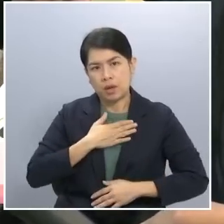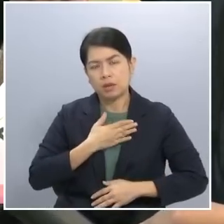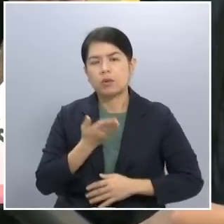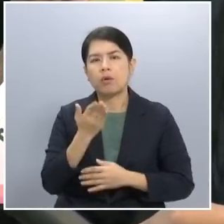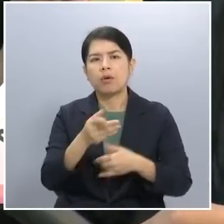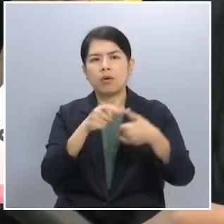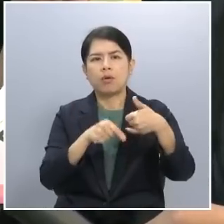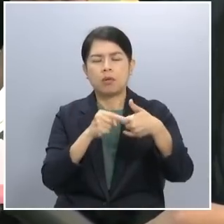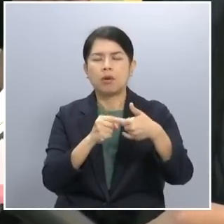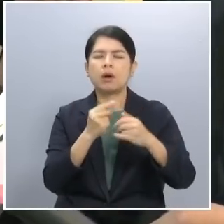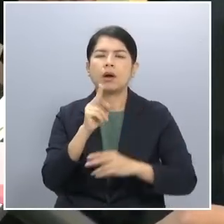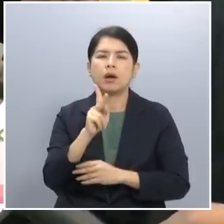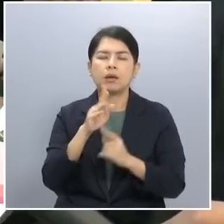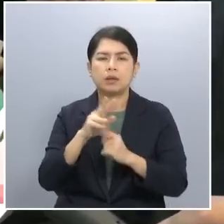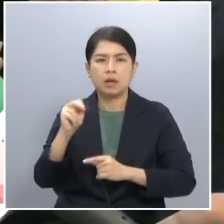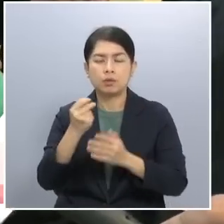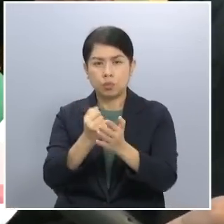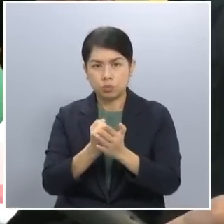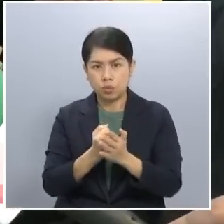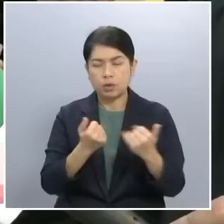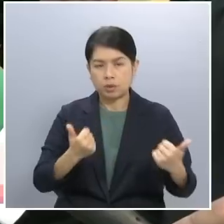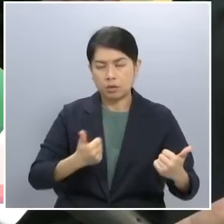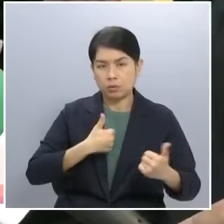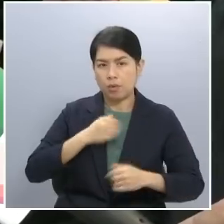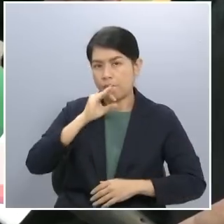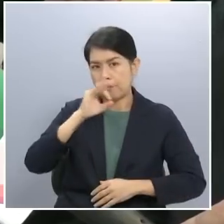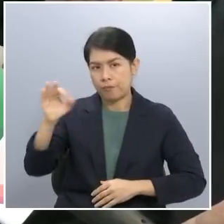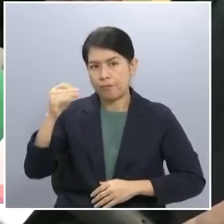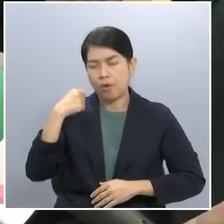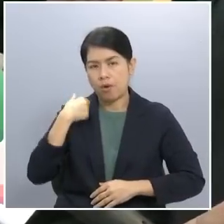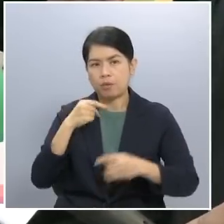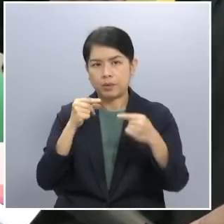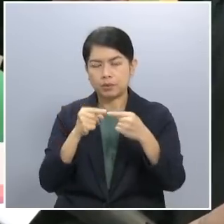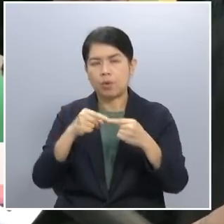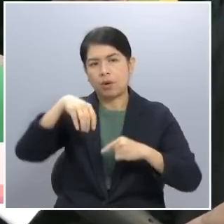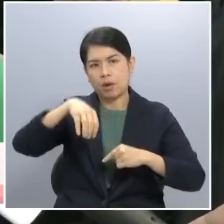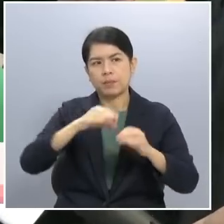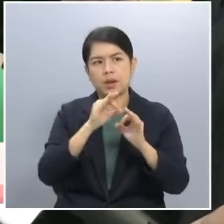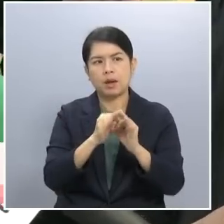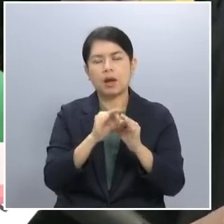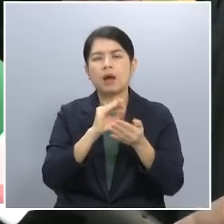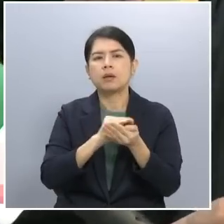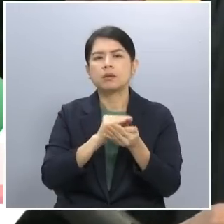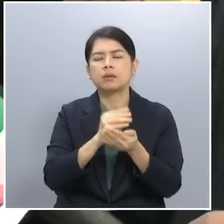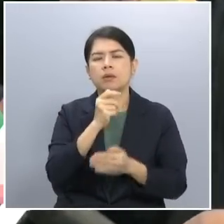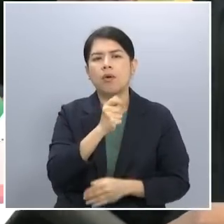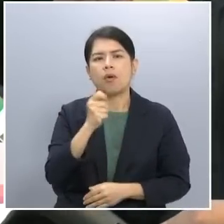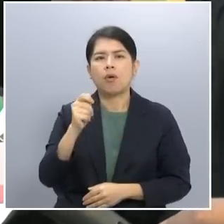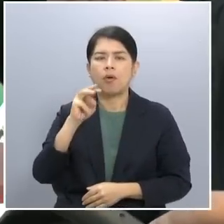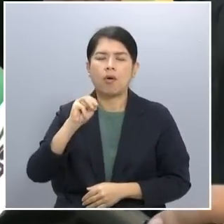พลังช่วยได้มีการยื่นเอกสารร้องเรียนไปที่ทางธนาคารออมสินด้วยเหมือนกันฟังเสียงของลุงผู้ก่อเหตุ